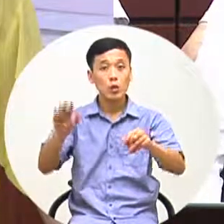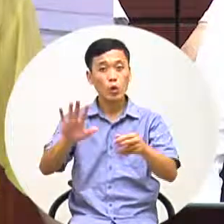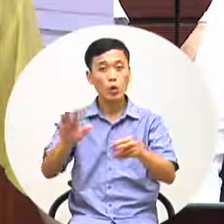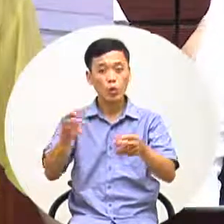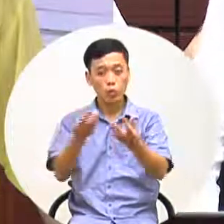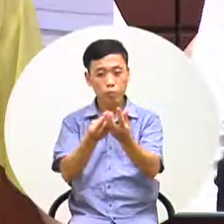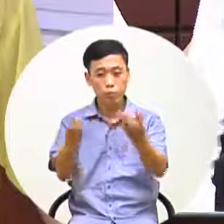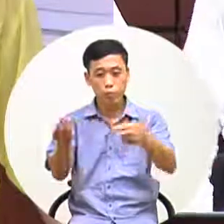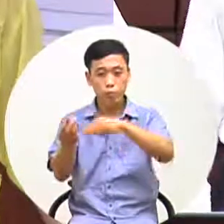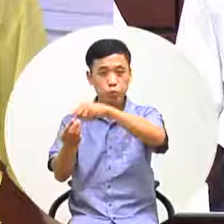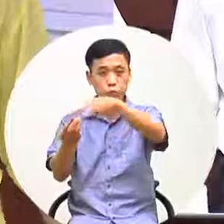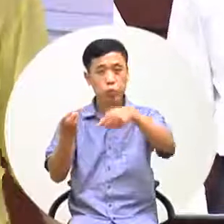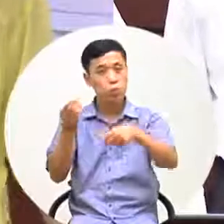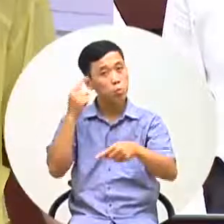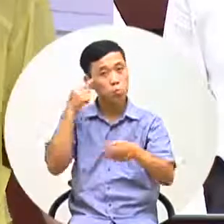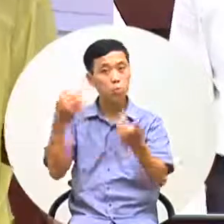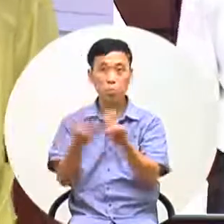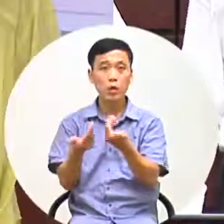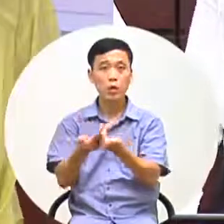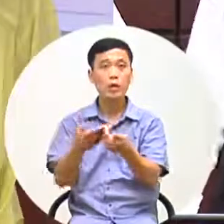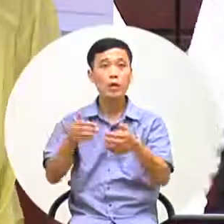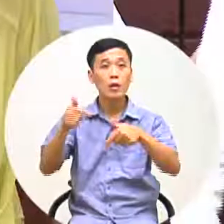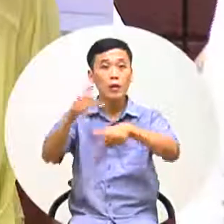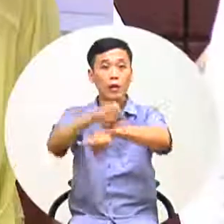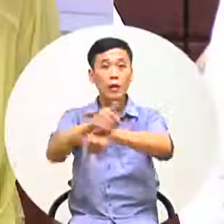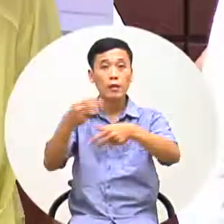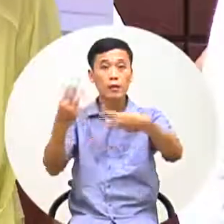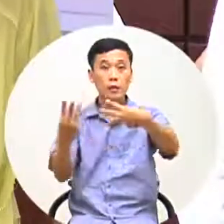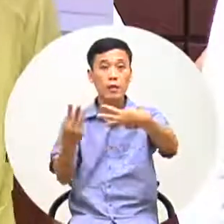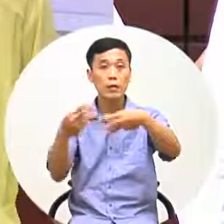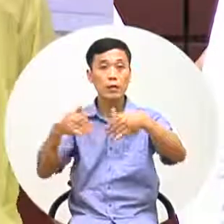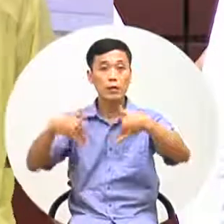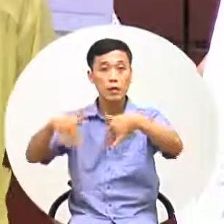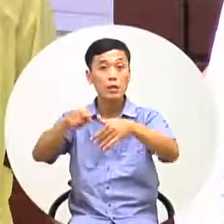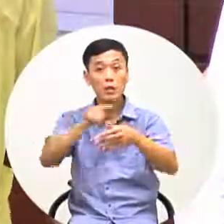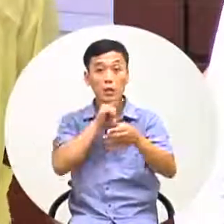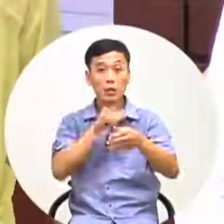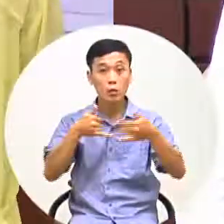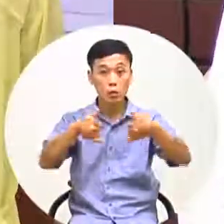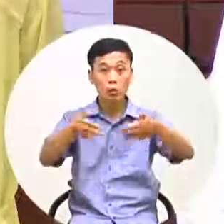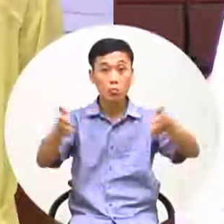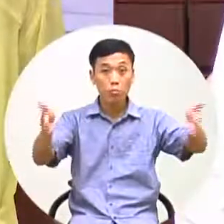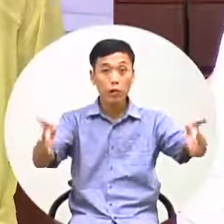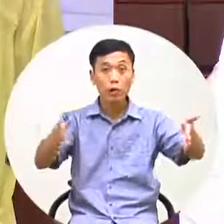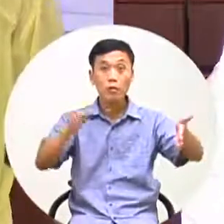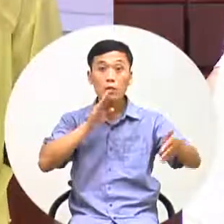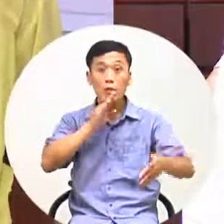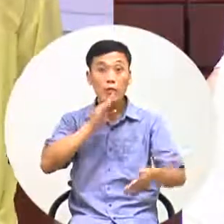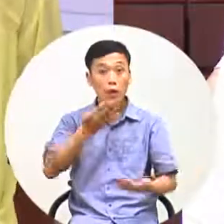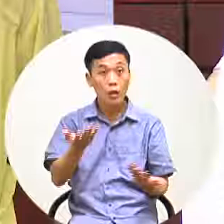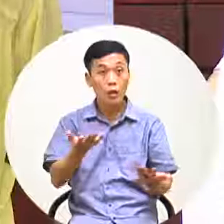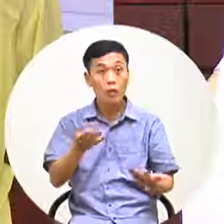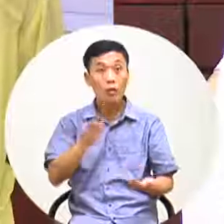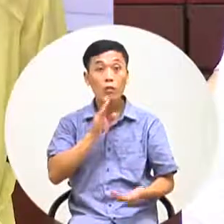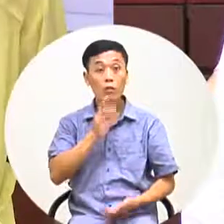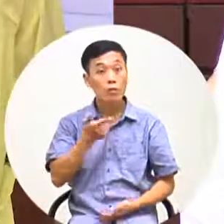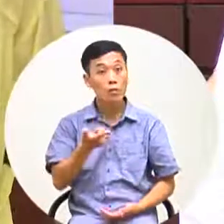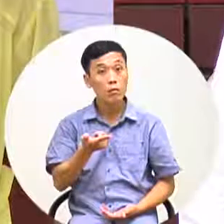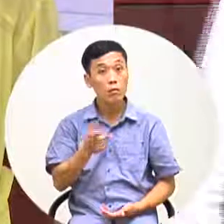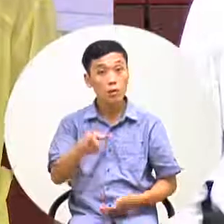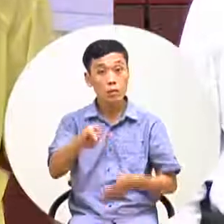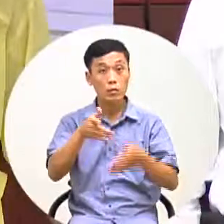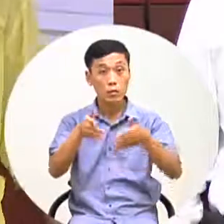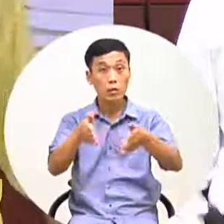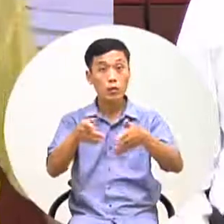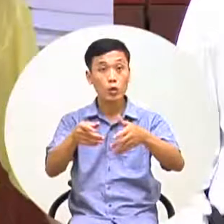嘿，啊，四个 你要开整条吗？ 我想讲吼， 以前开迄个无。你开迄个公地遐，公有地迄边